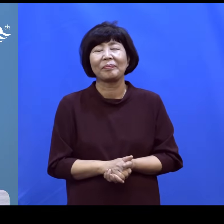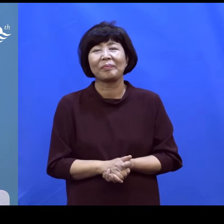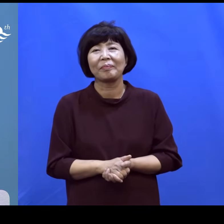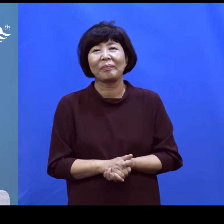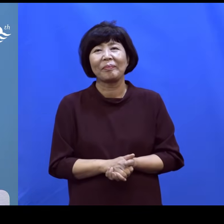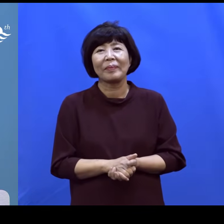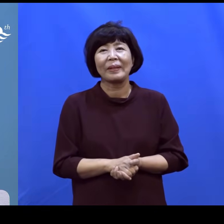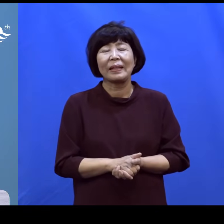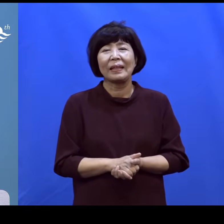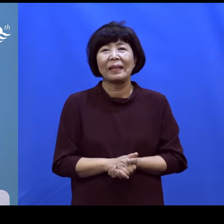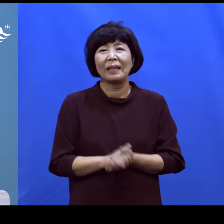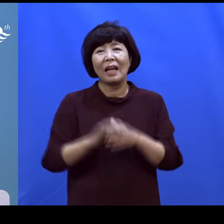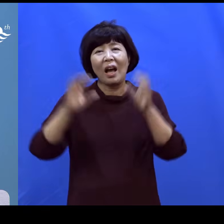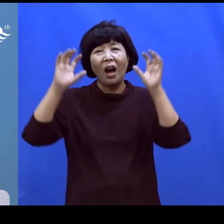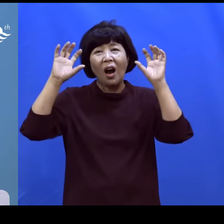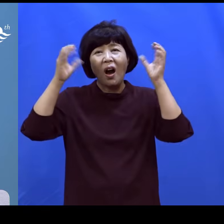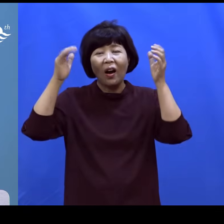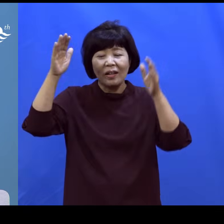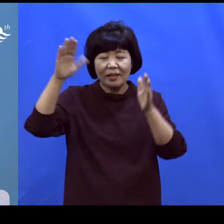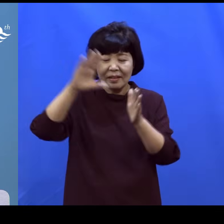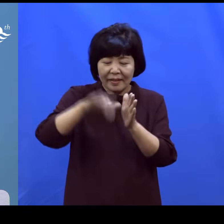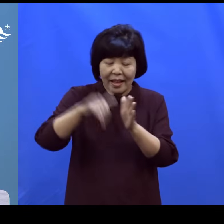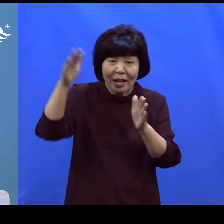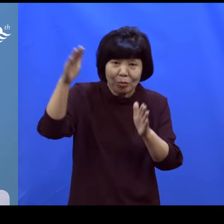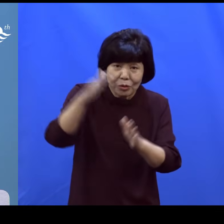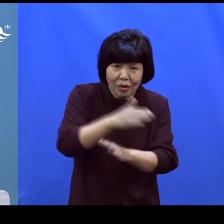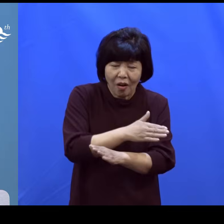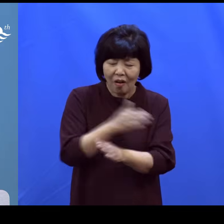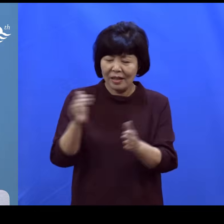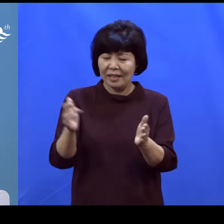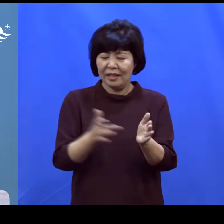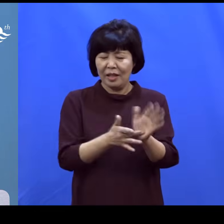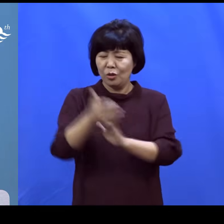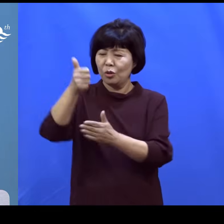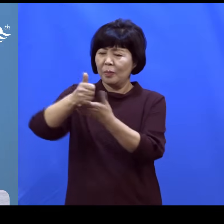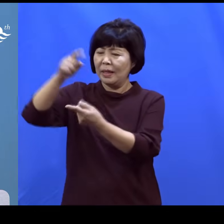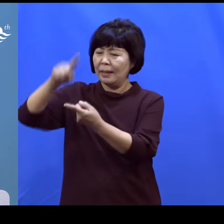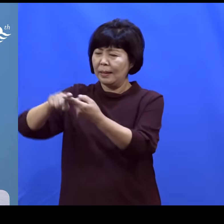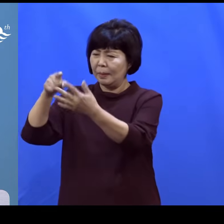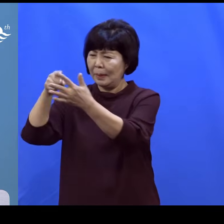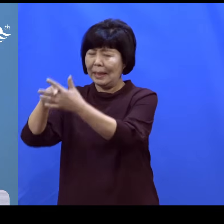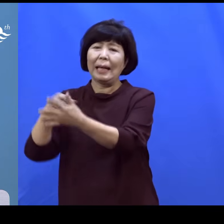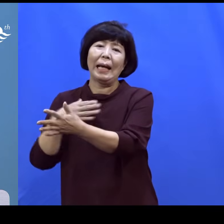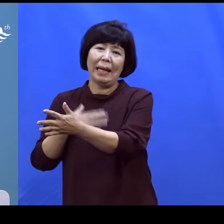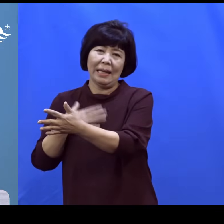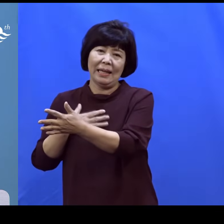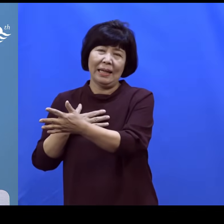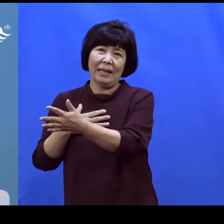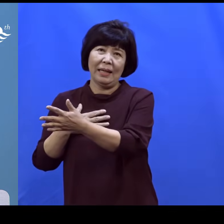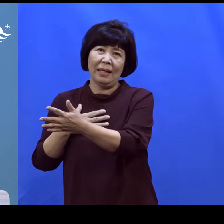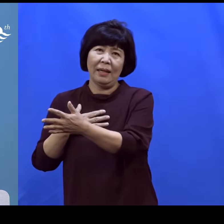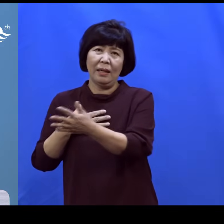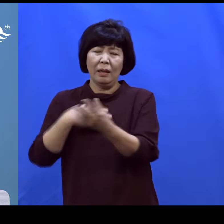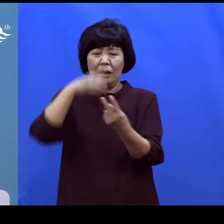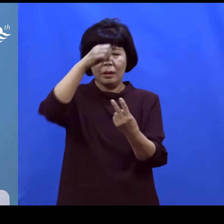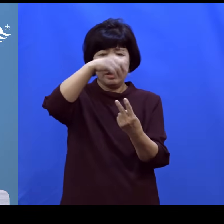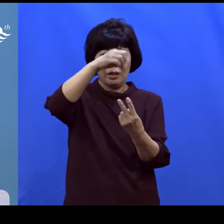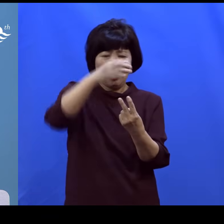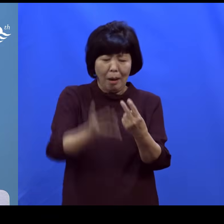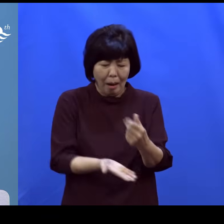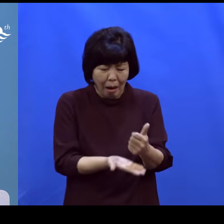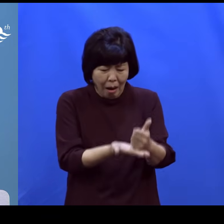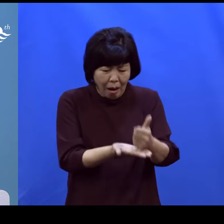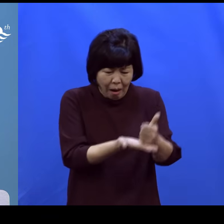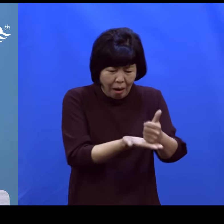인척간이기도 하지만 어린 시절부터 예수를 다 알고 있는 거죠. 남들이 자기를 높이고 있습니다.